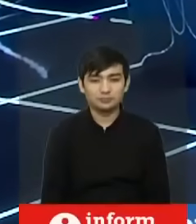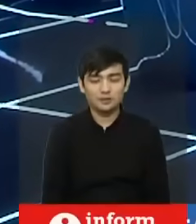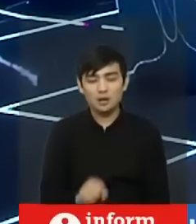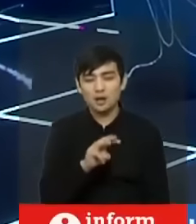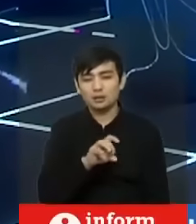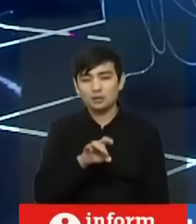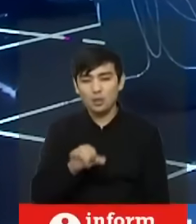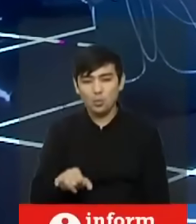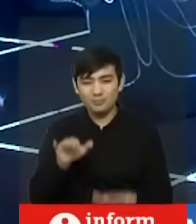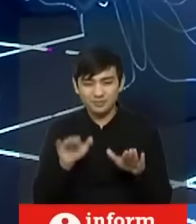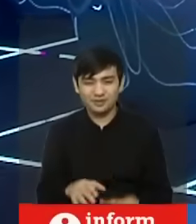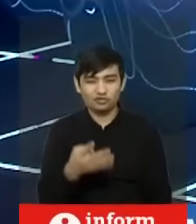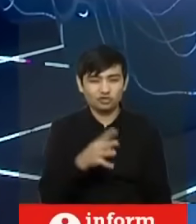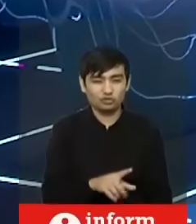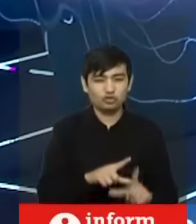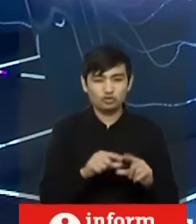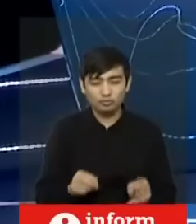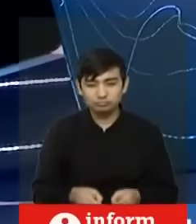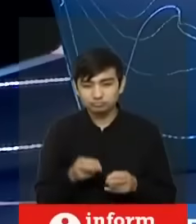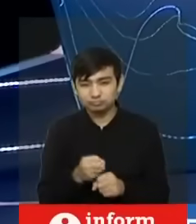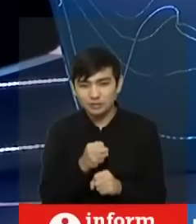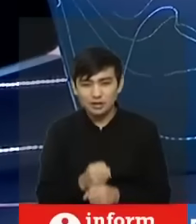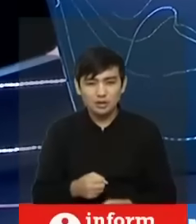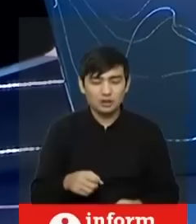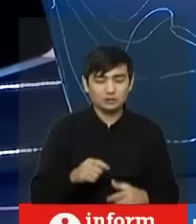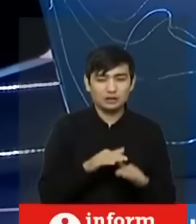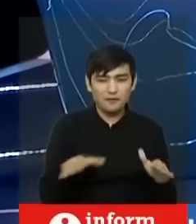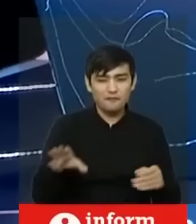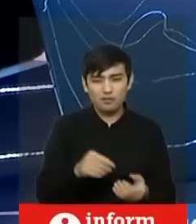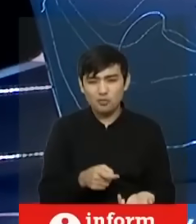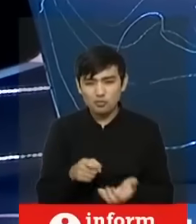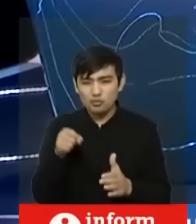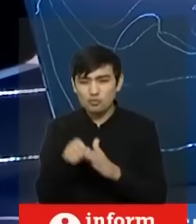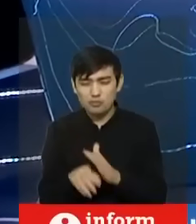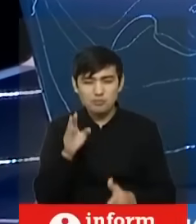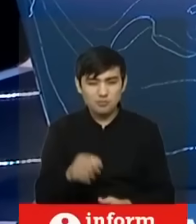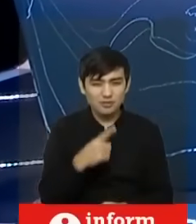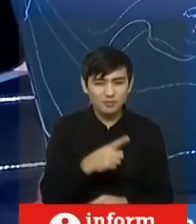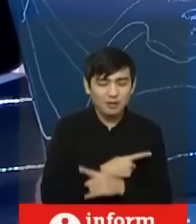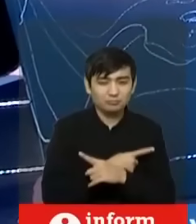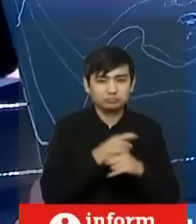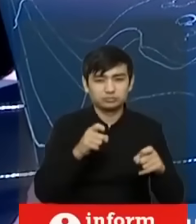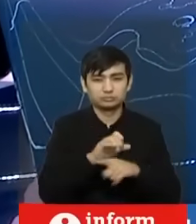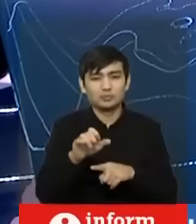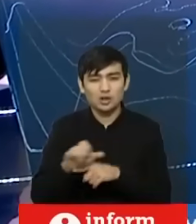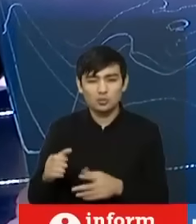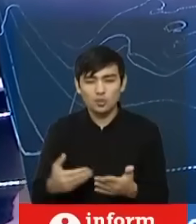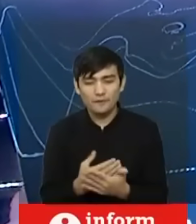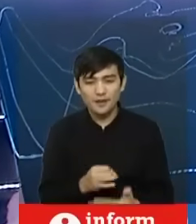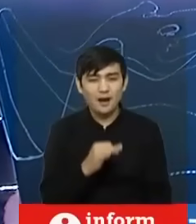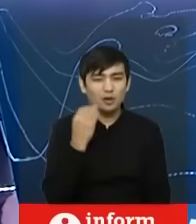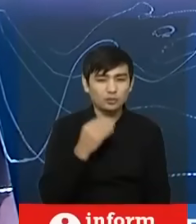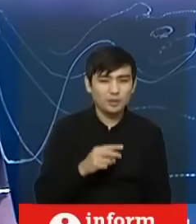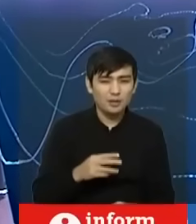Атырауда да 4 мектепке шабуыл жасап оқушыларды жаппай атамыз деген ақпарат тарап жатыр. Бірақ қала тұрғындары ақтөбелік ата-аналар